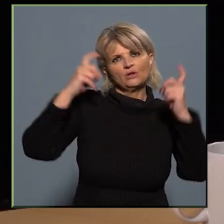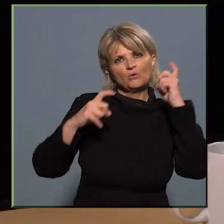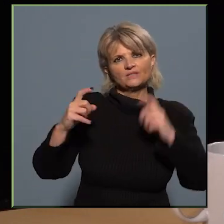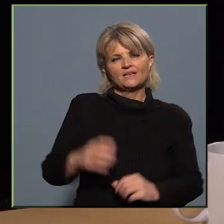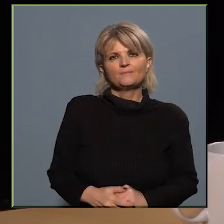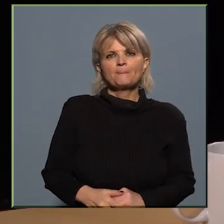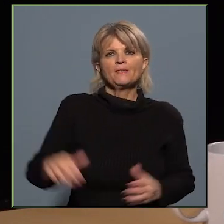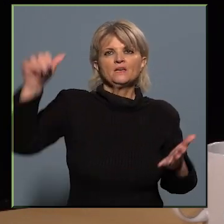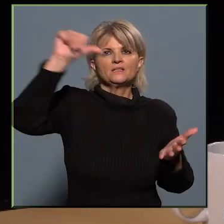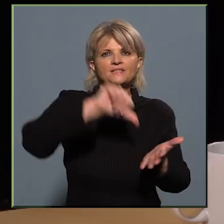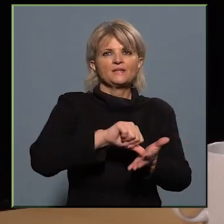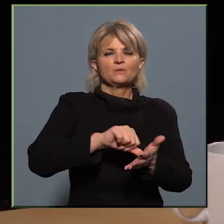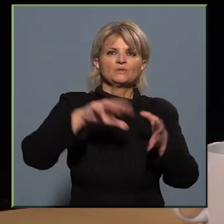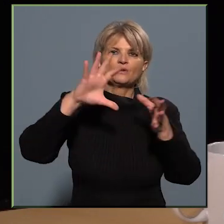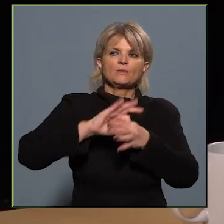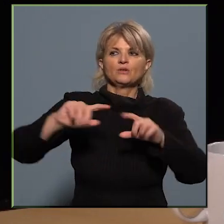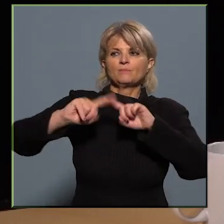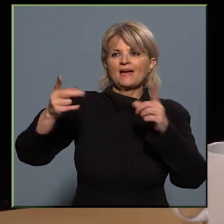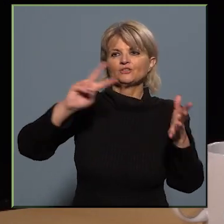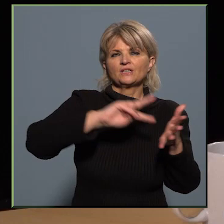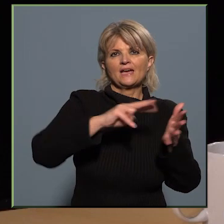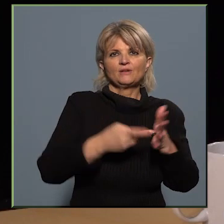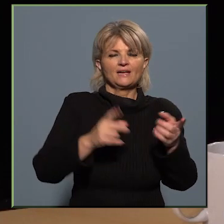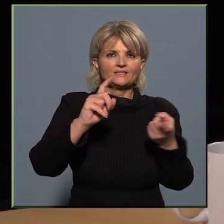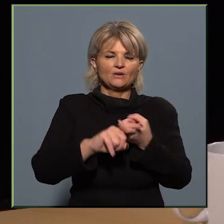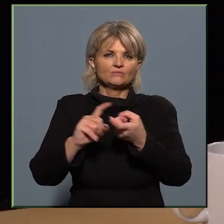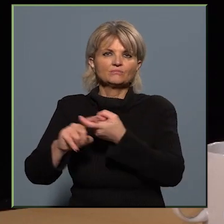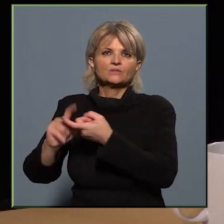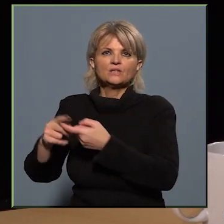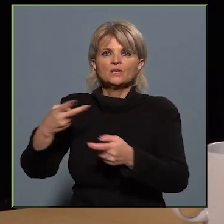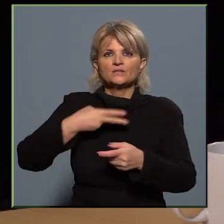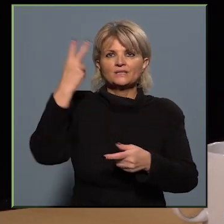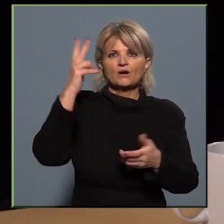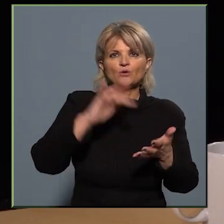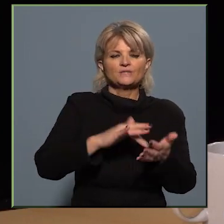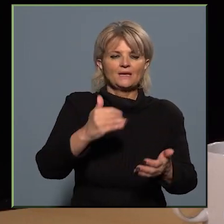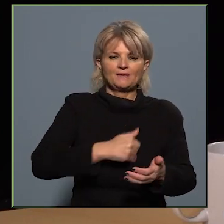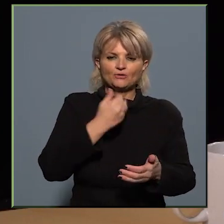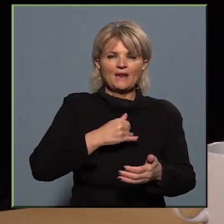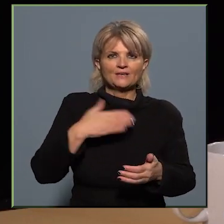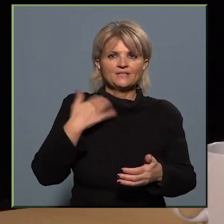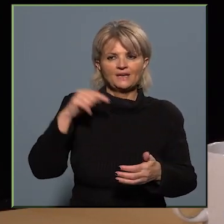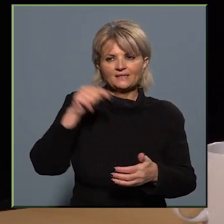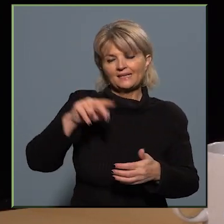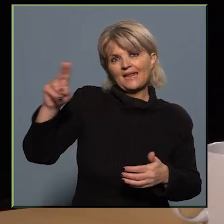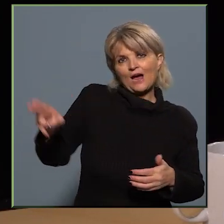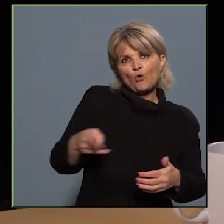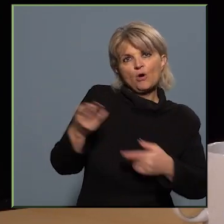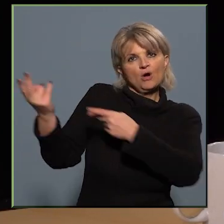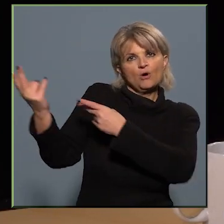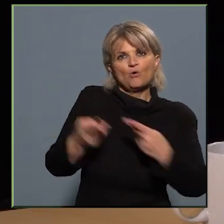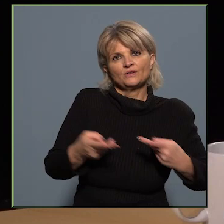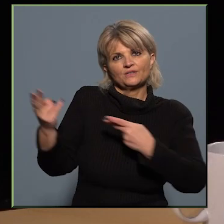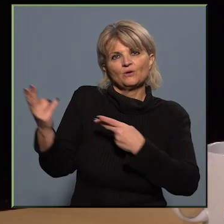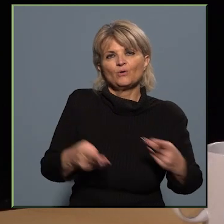tartozó más kerületekben működő szakközépiskolákat is szeretnék Kőbányára hozni, vagy a kőbányai